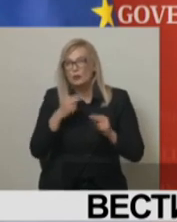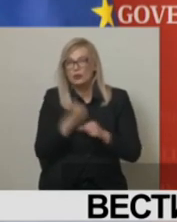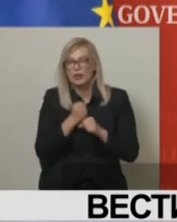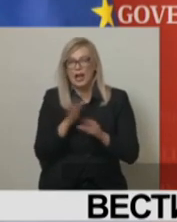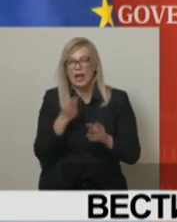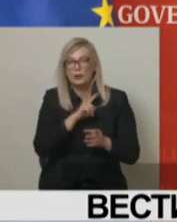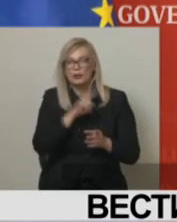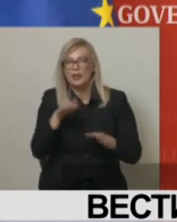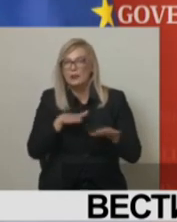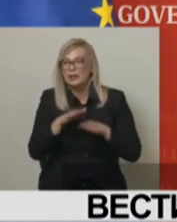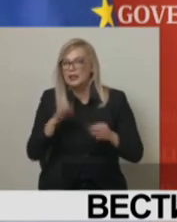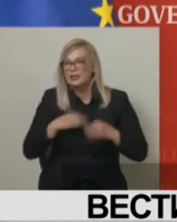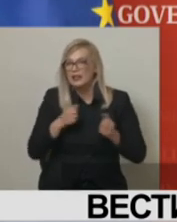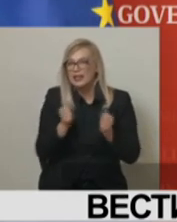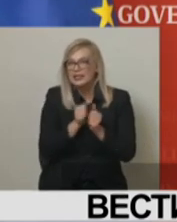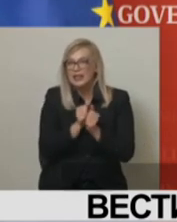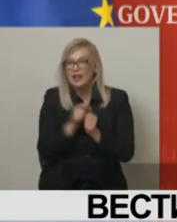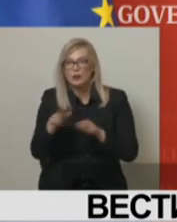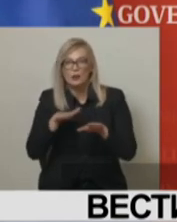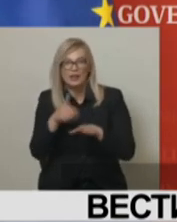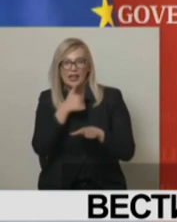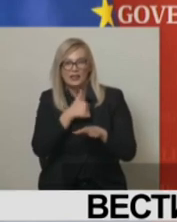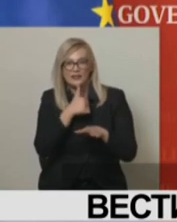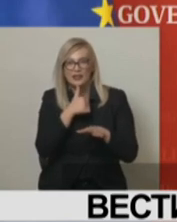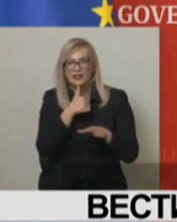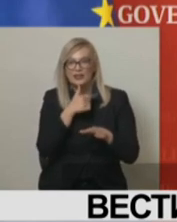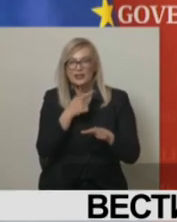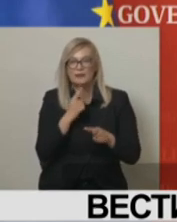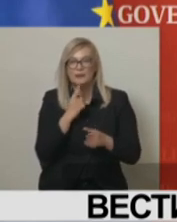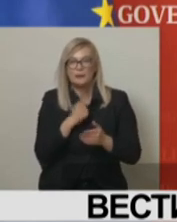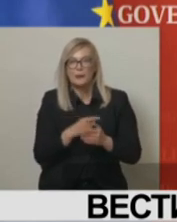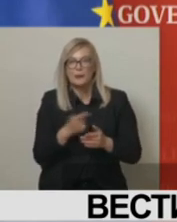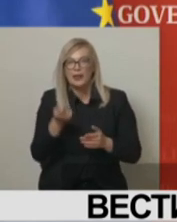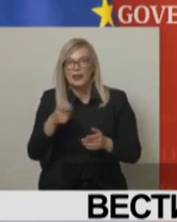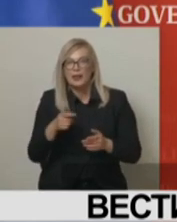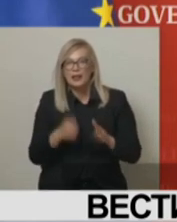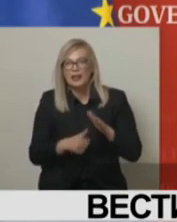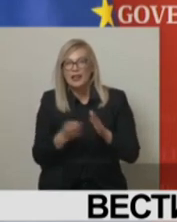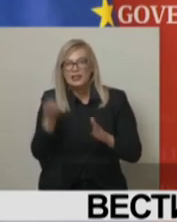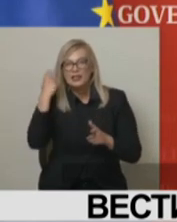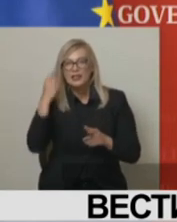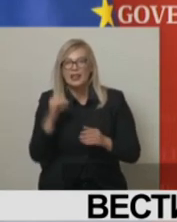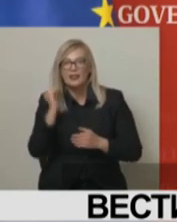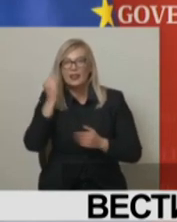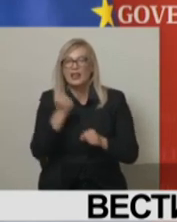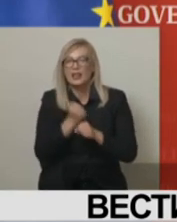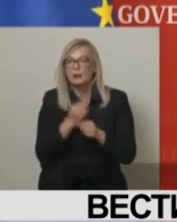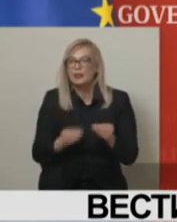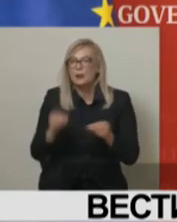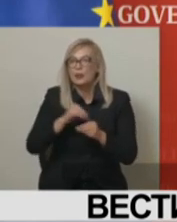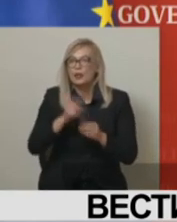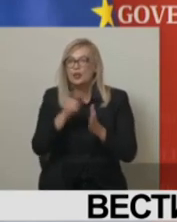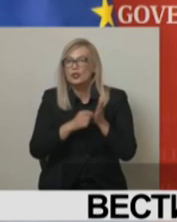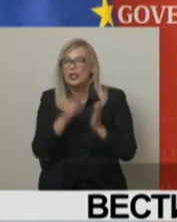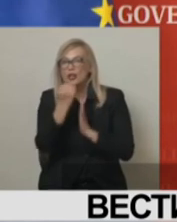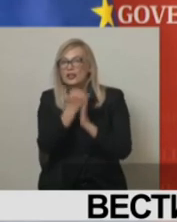не, Министерот за здравство, заедно со Министерството за финансии и Генерален секретаријат на владата, ќе работат на дополнување на членот на Законот за